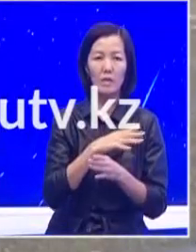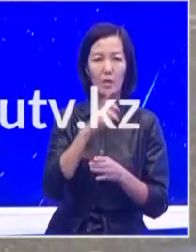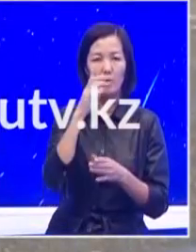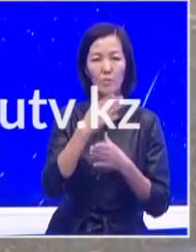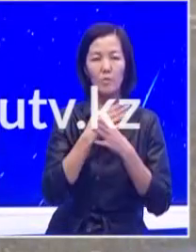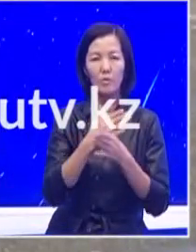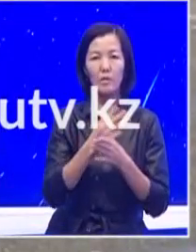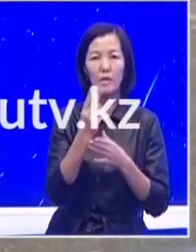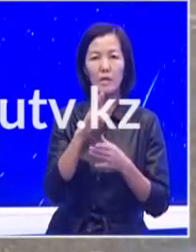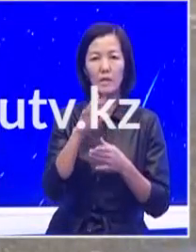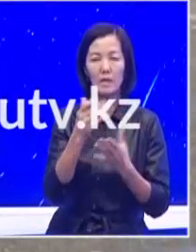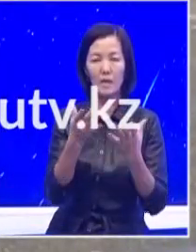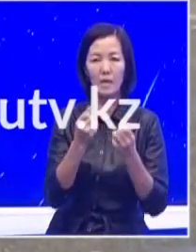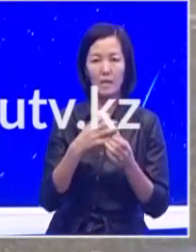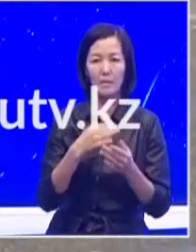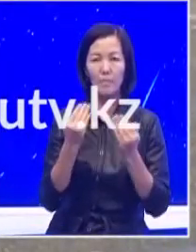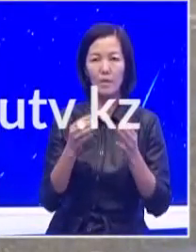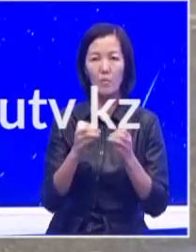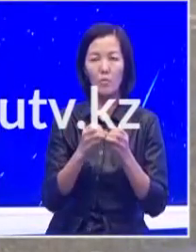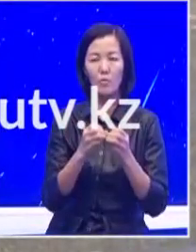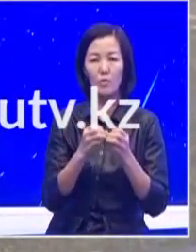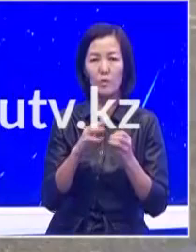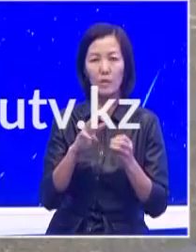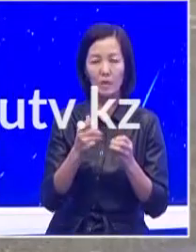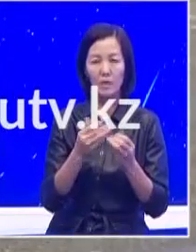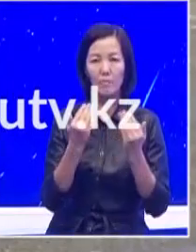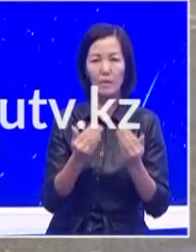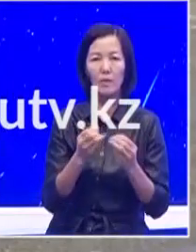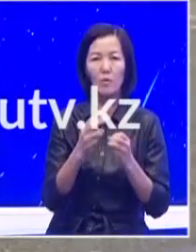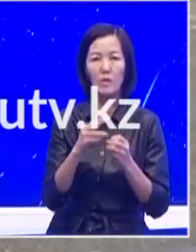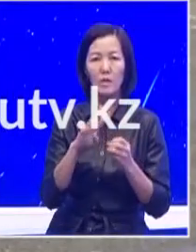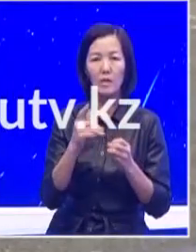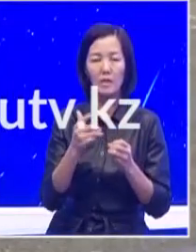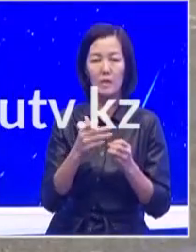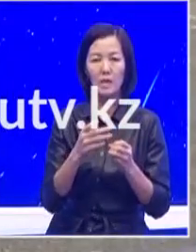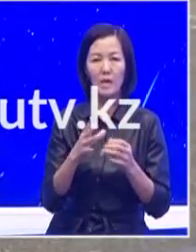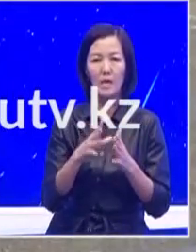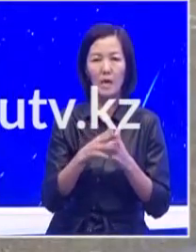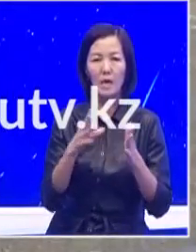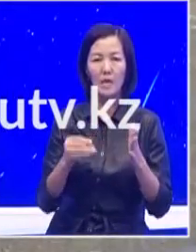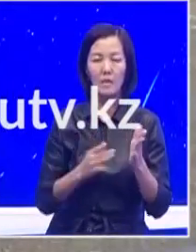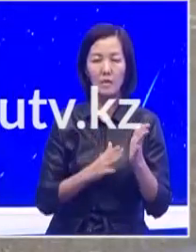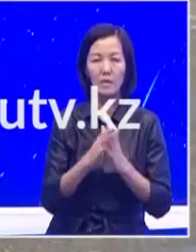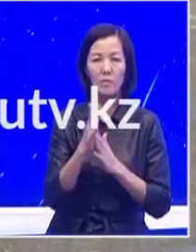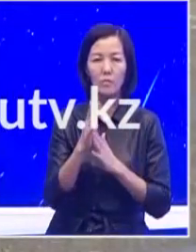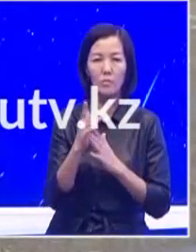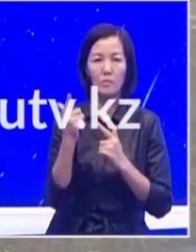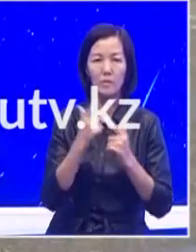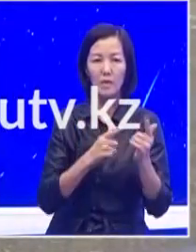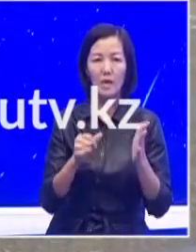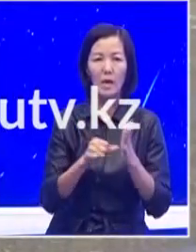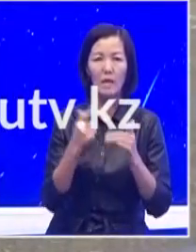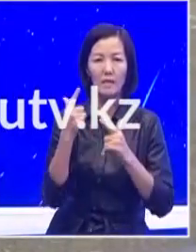қосылған, былтыр 10 теңге болса, биыл 12 теңгеден қант қызылшасын өсірумен айналысатын 6 сервистік дайындау орталықтар жұмыс